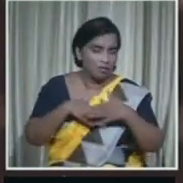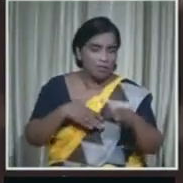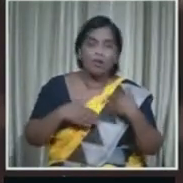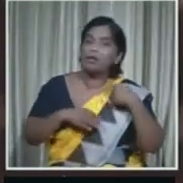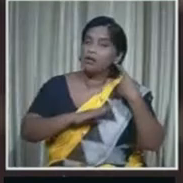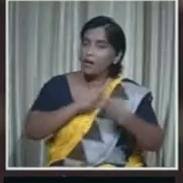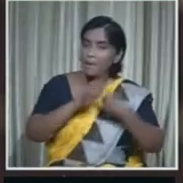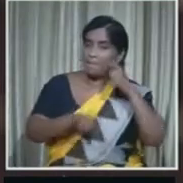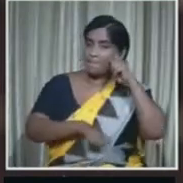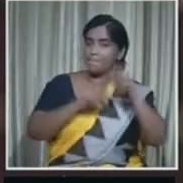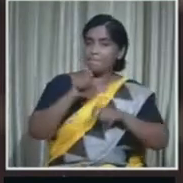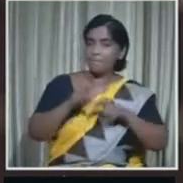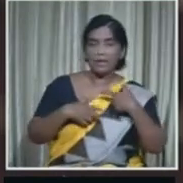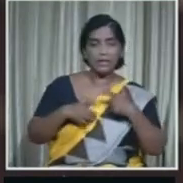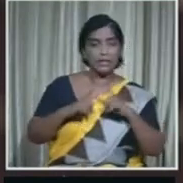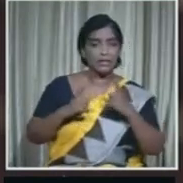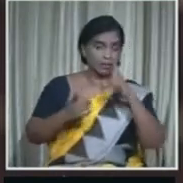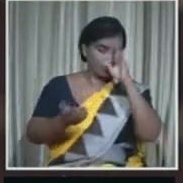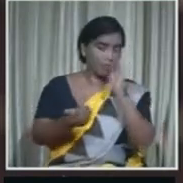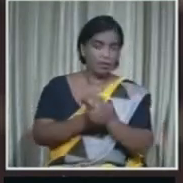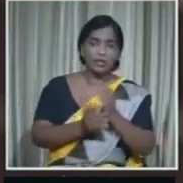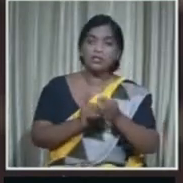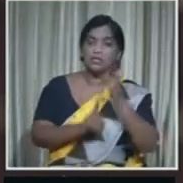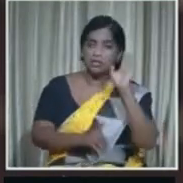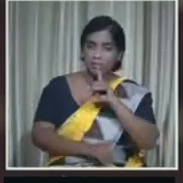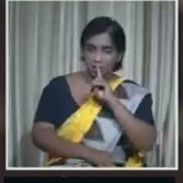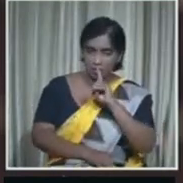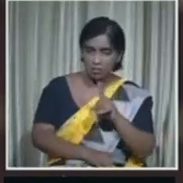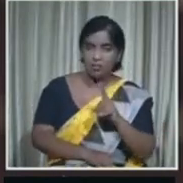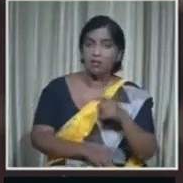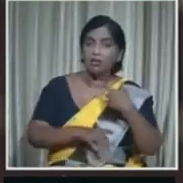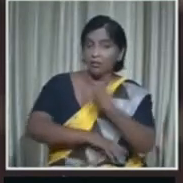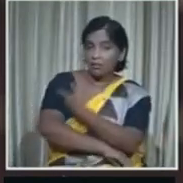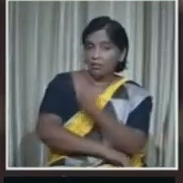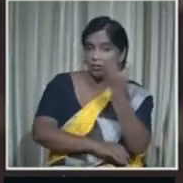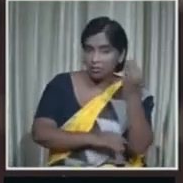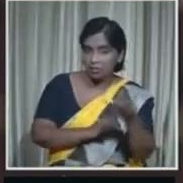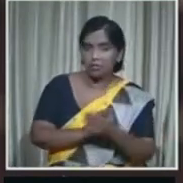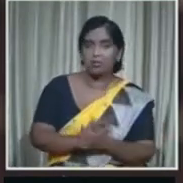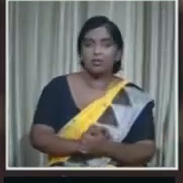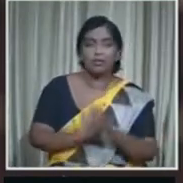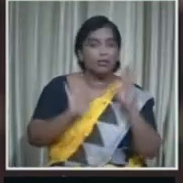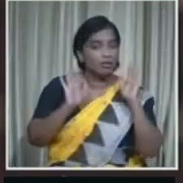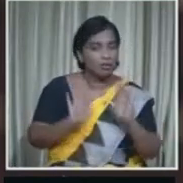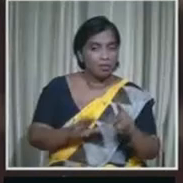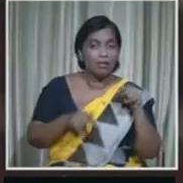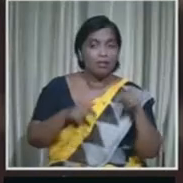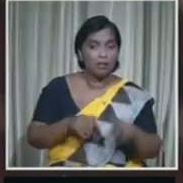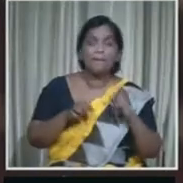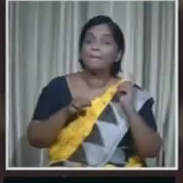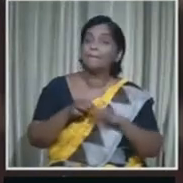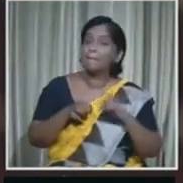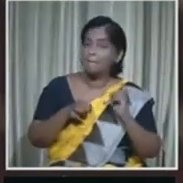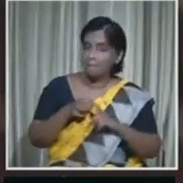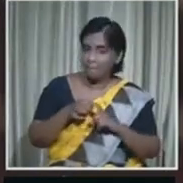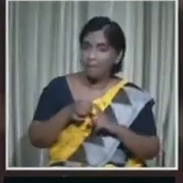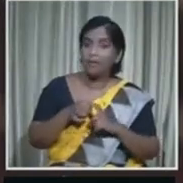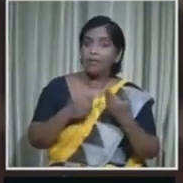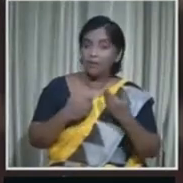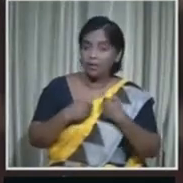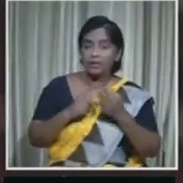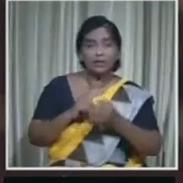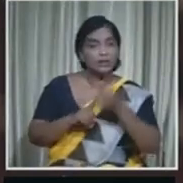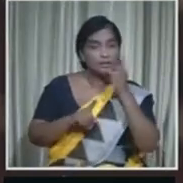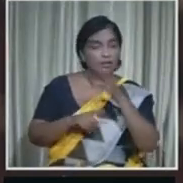රටේ ජනතාවගේ ජීවිත ආරක්ෂා කරගත්තා කියලා ජනාධිපතිතුමා කිව්වා. එන්නත ලබා දීලා. හැබැයි මේ ප්‍රශ්නේදී අපි